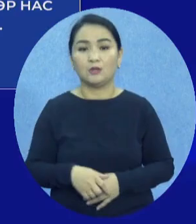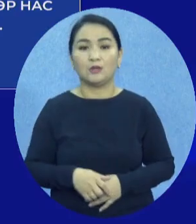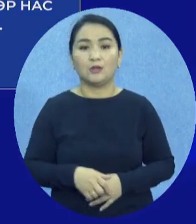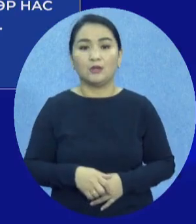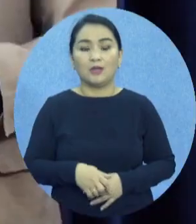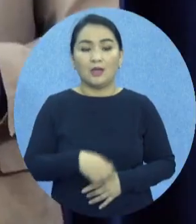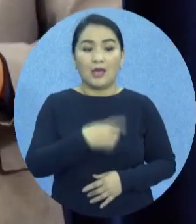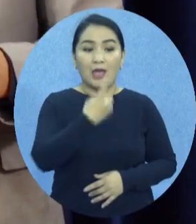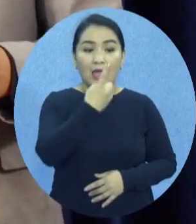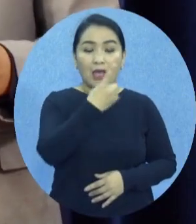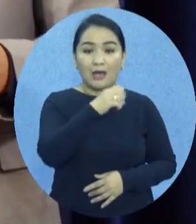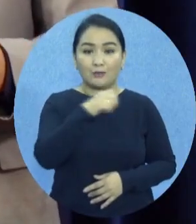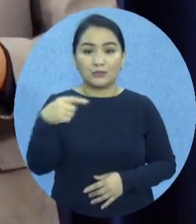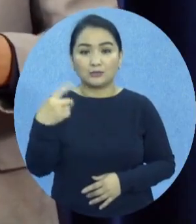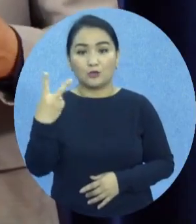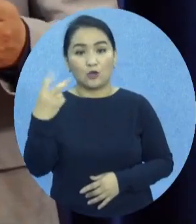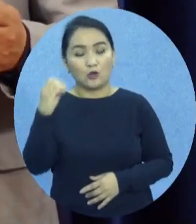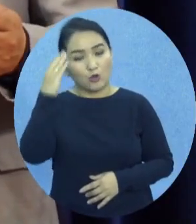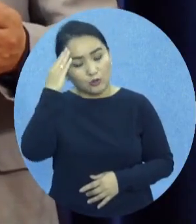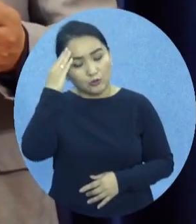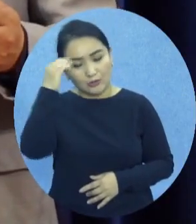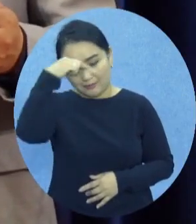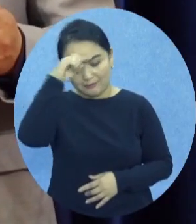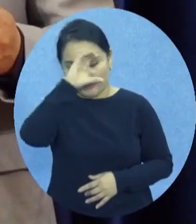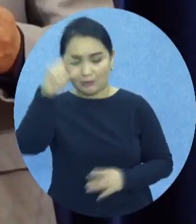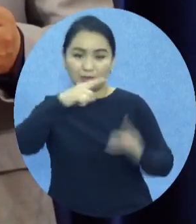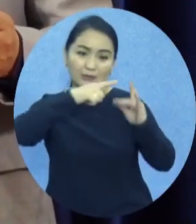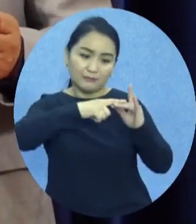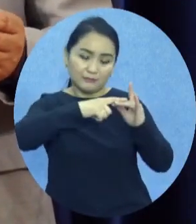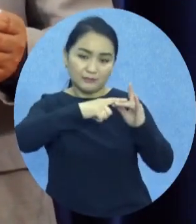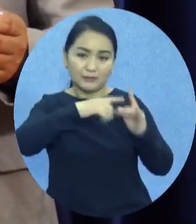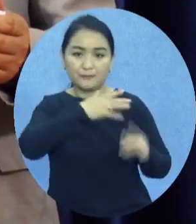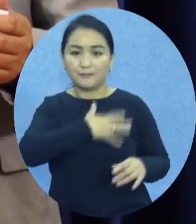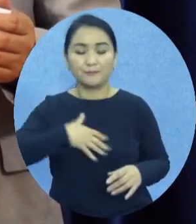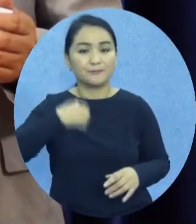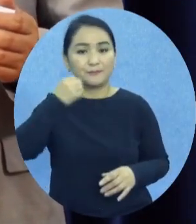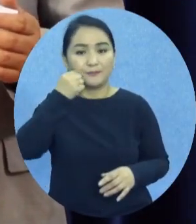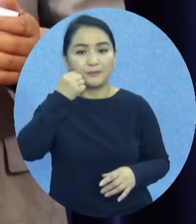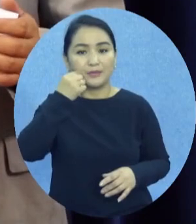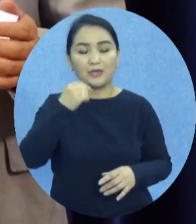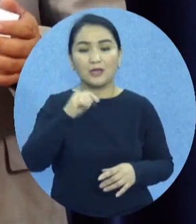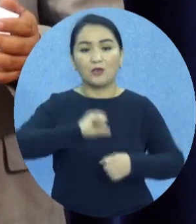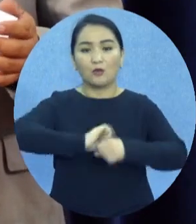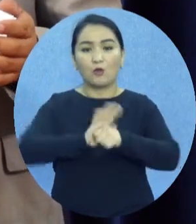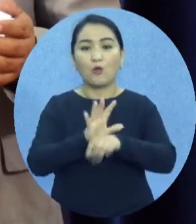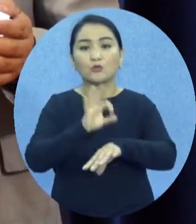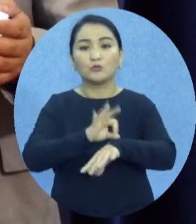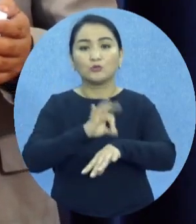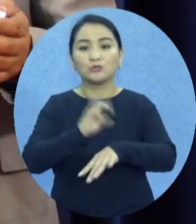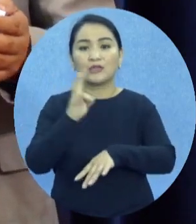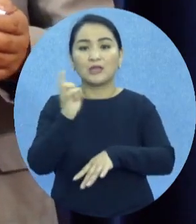эрүүл мэндийн байгууллагын эмнэлэгт хэвтэн эмчилж байгаад коронавирус COVID-19 өвчний 1 хүн тэлбэрээр нас барчээ.